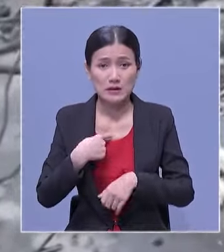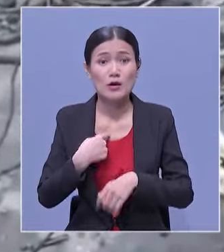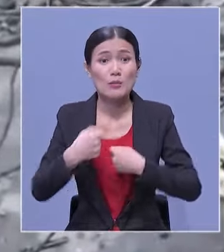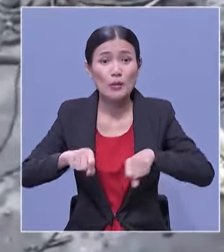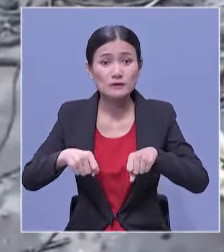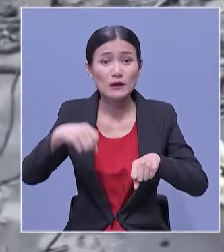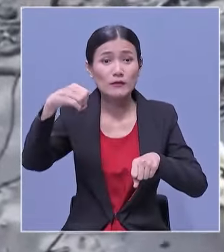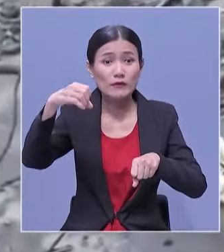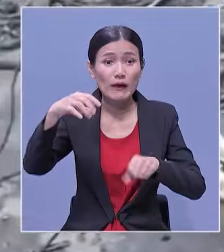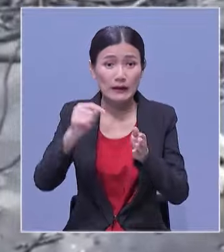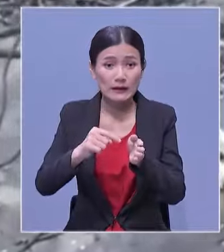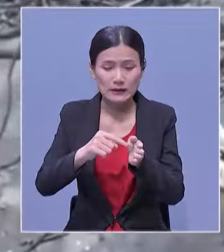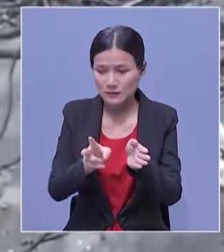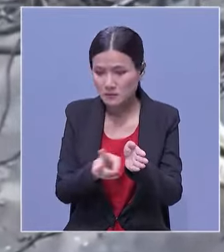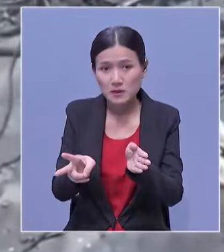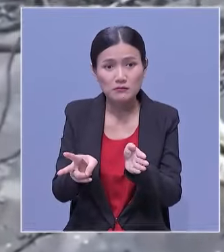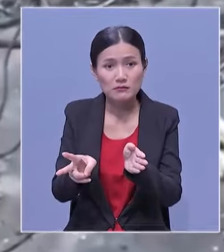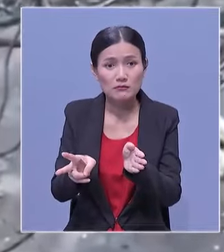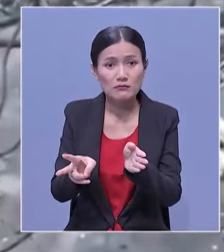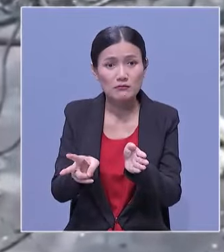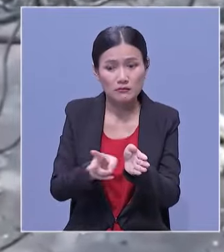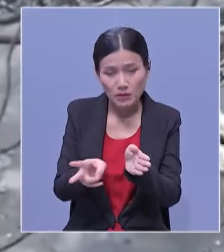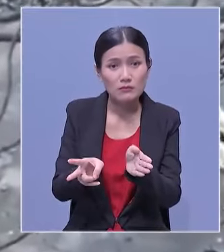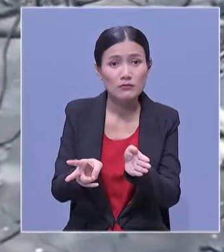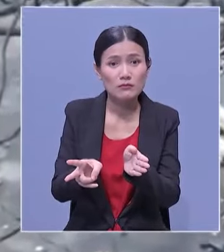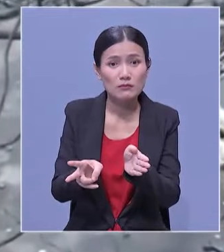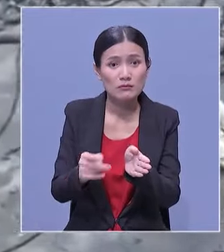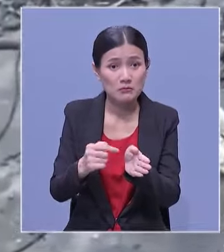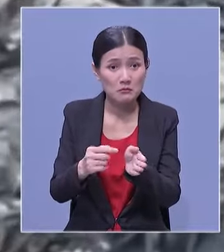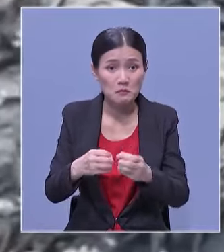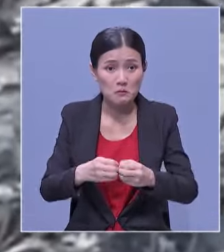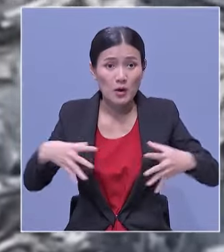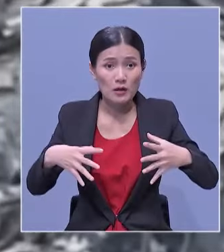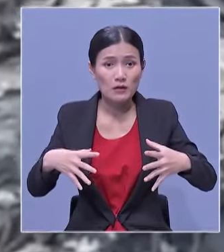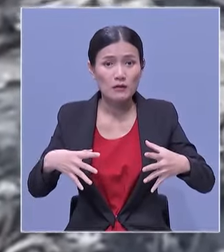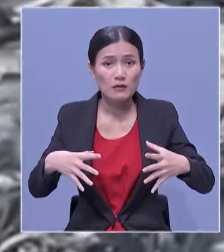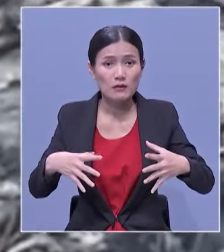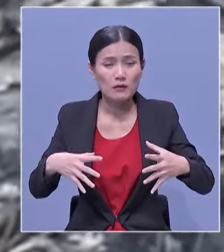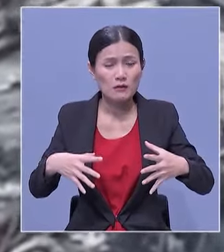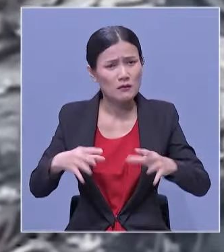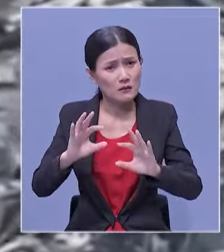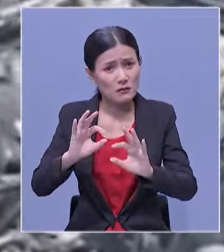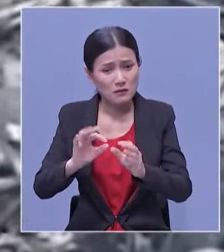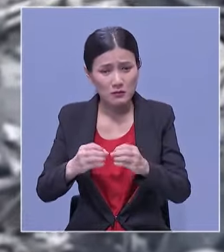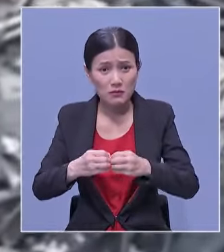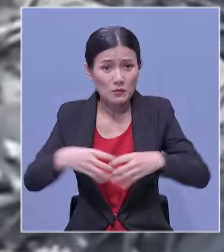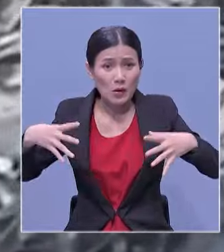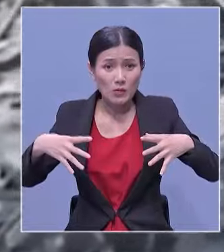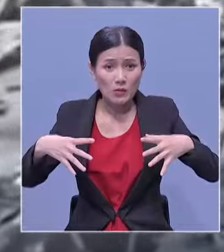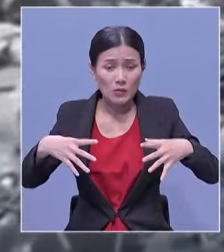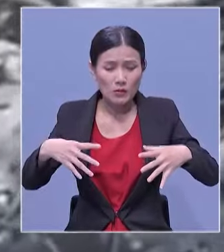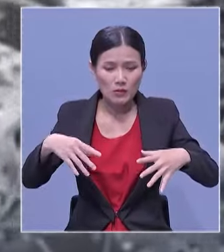เอาไว้นี่คันนี้ใช่ไหมคะ เออแล้วมันเกิดต้นเพลิง แล้วมันเกิดระเบิดอะค่ะ ครับ จนมีสะเก็ดไฟกระเด็นไปโดนตัวบ้